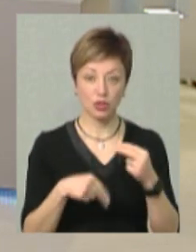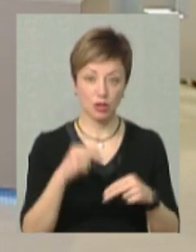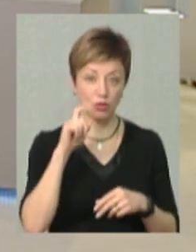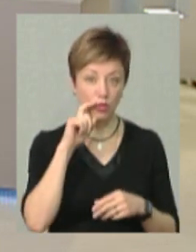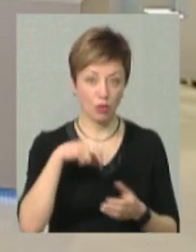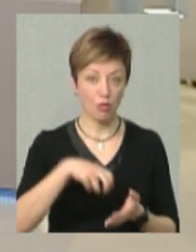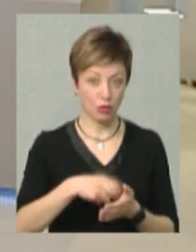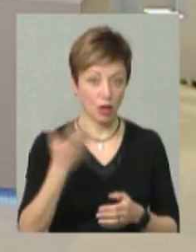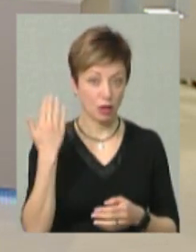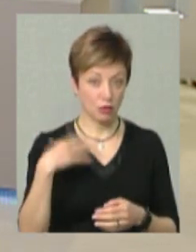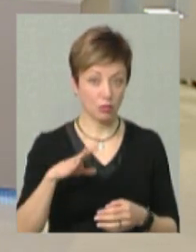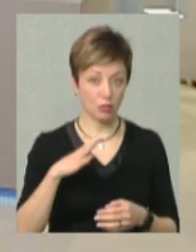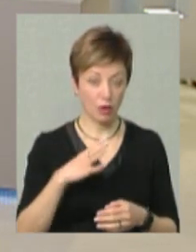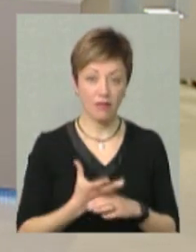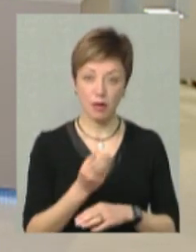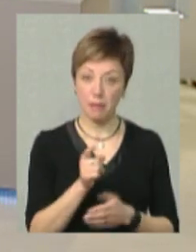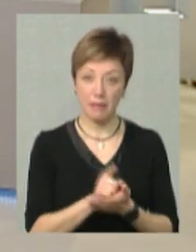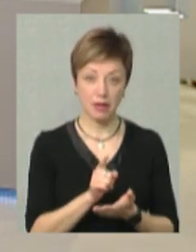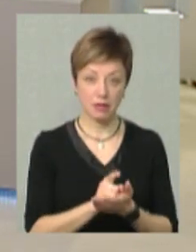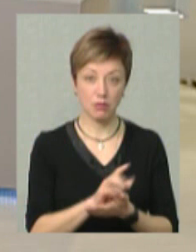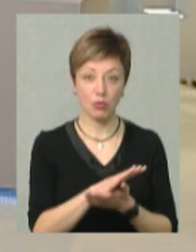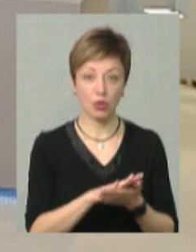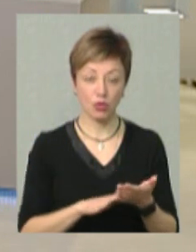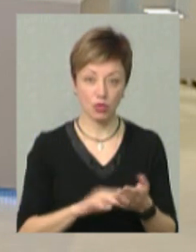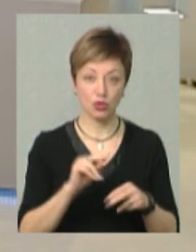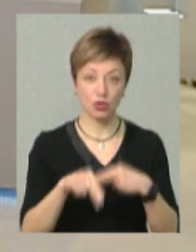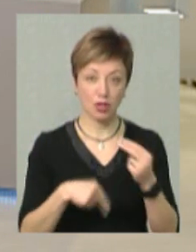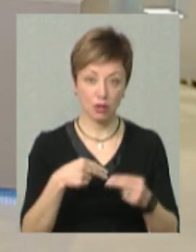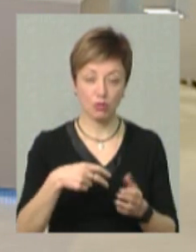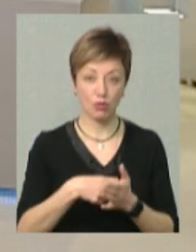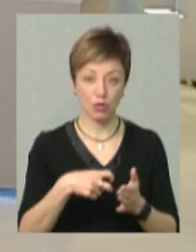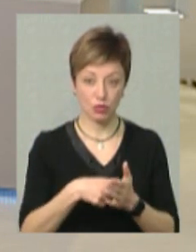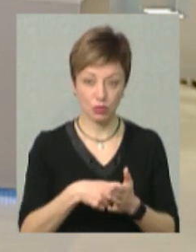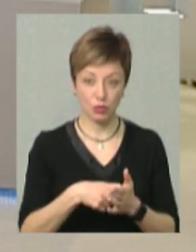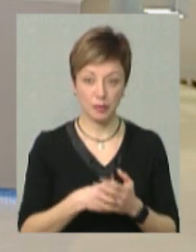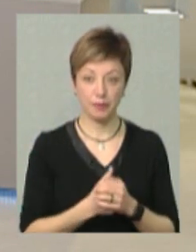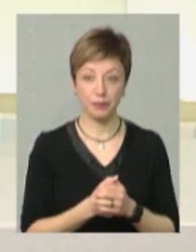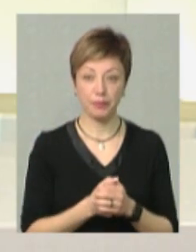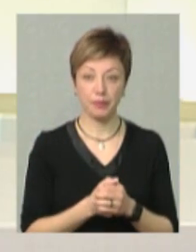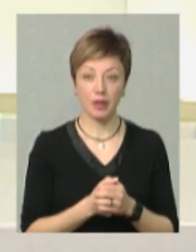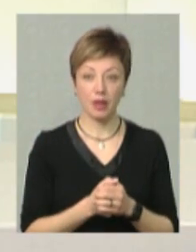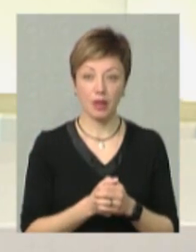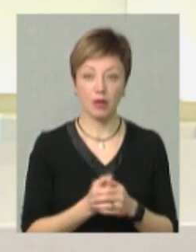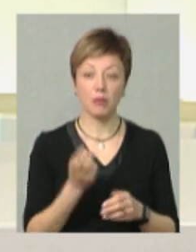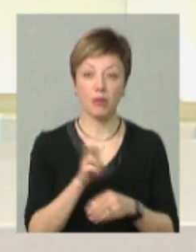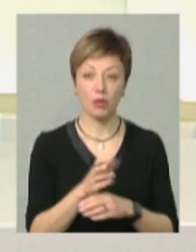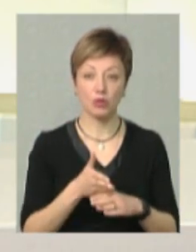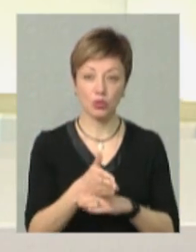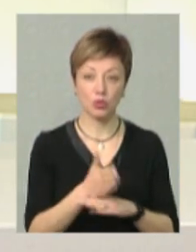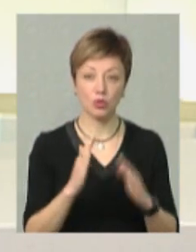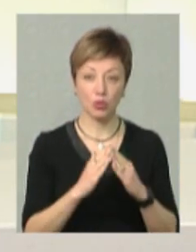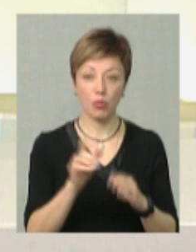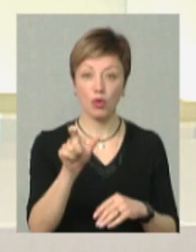підприємство поштового зв'язку, то виплата пенсії так і продовжується через підприємство поштового зв'язку. Поштар приходить додому,